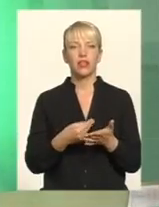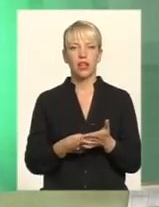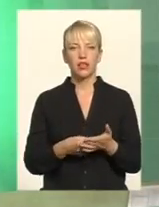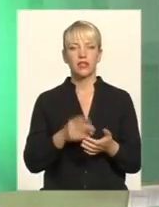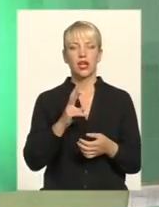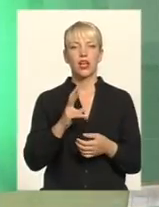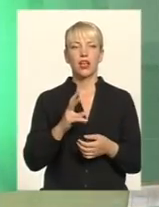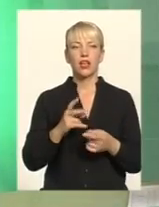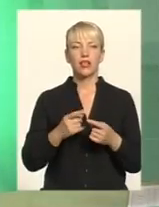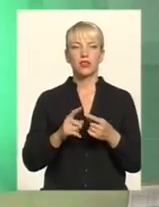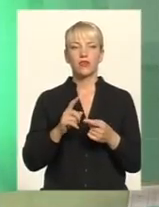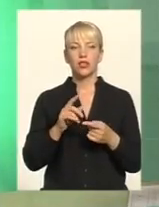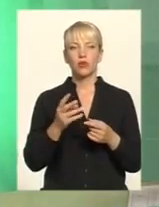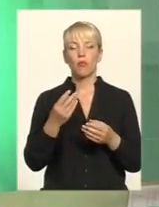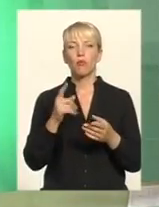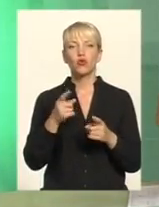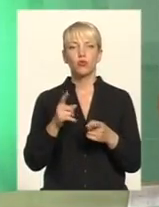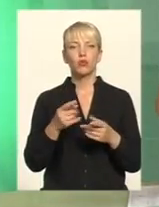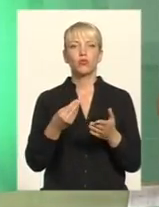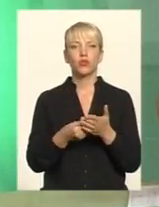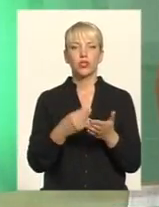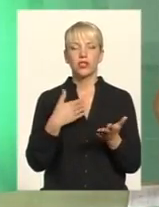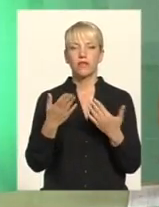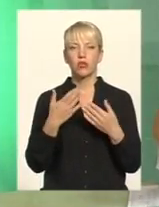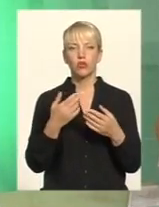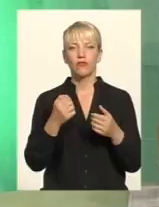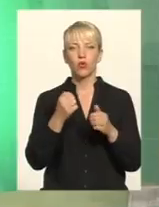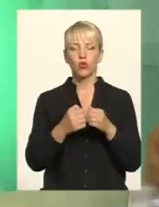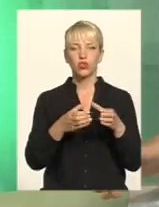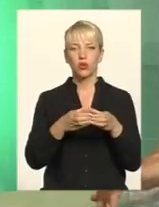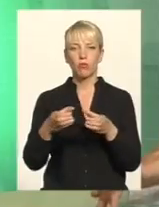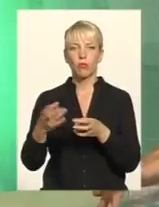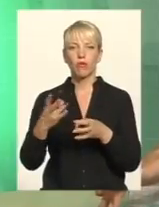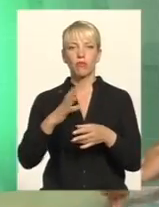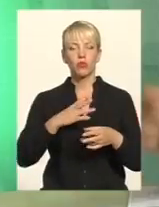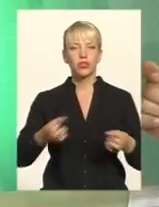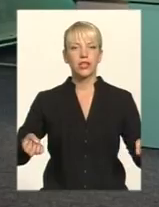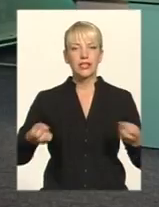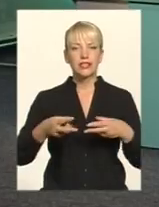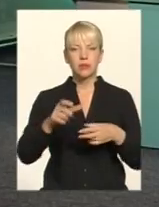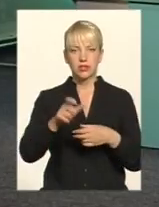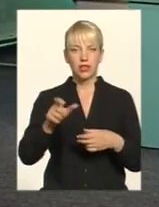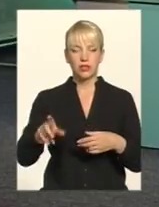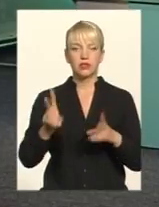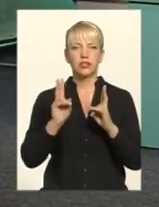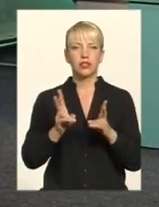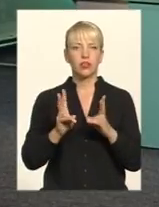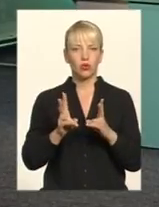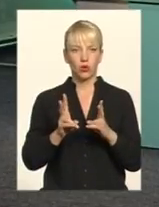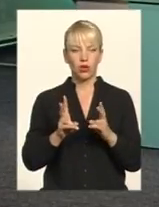казначейські зобов'язання, прямі міжбюджетні відносини, це в кожній громаді мають бути люди, які розуміють... Фахівці для роботи